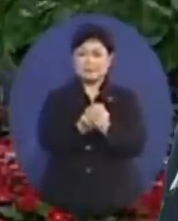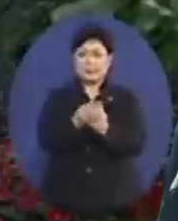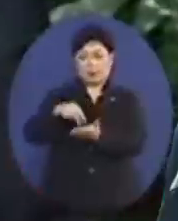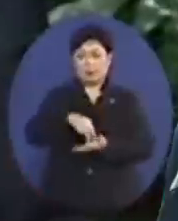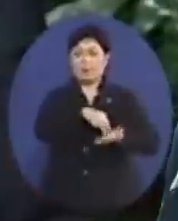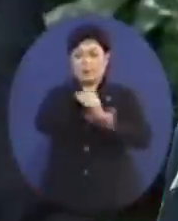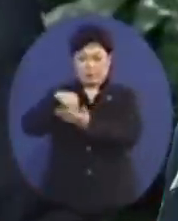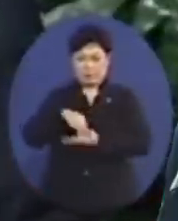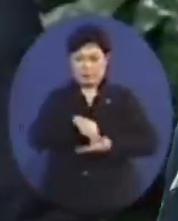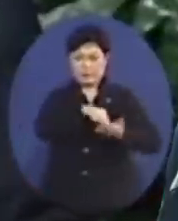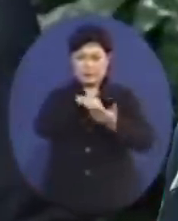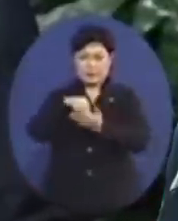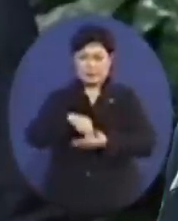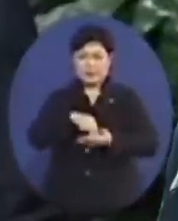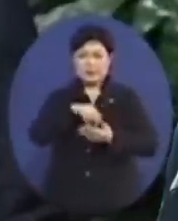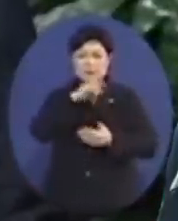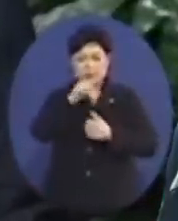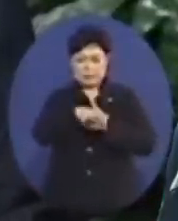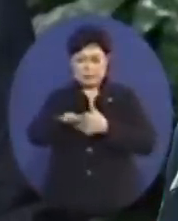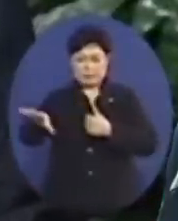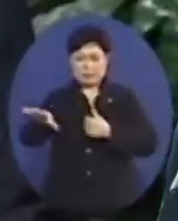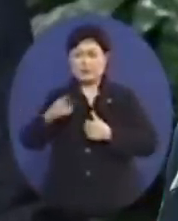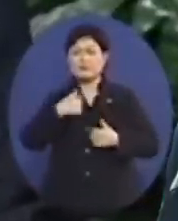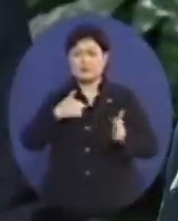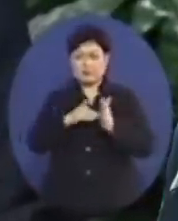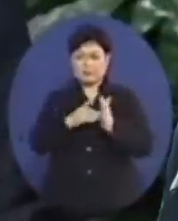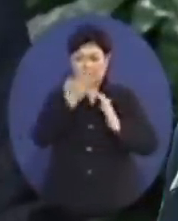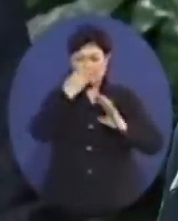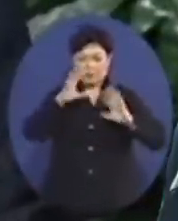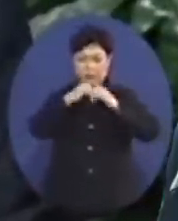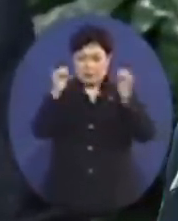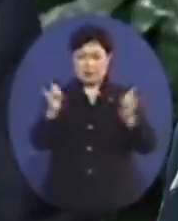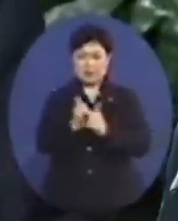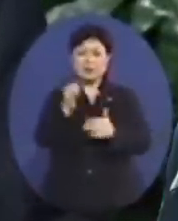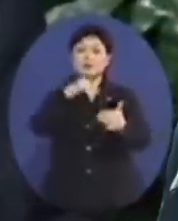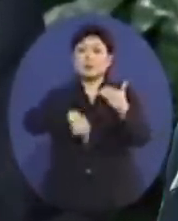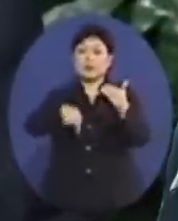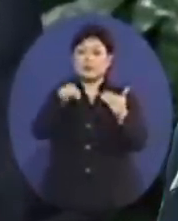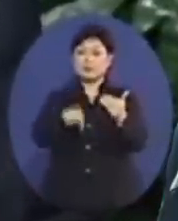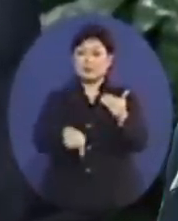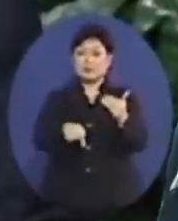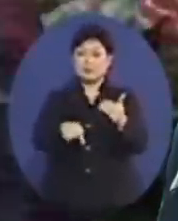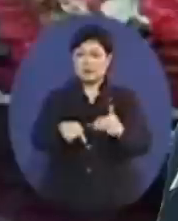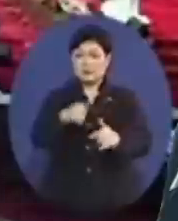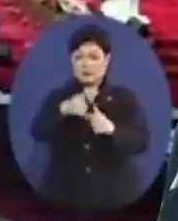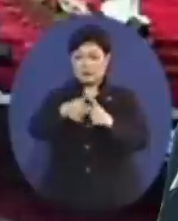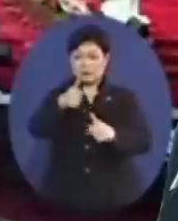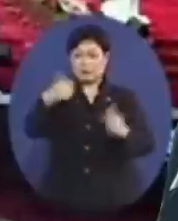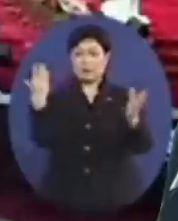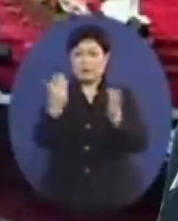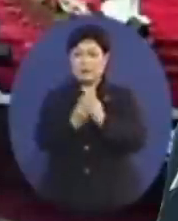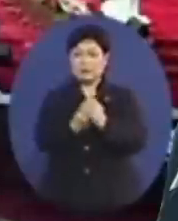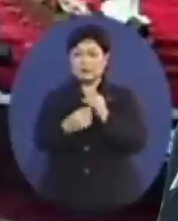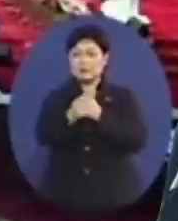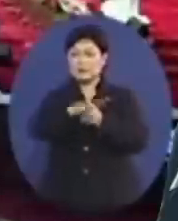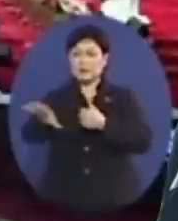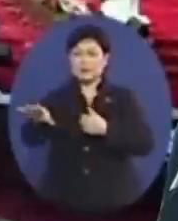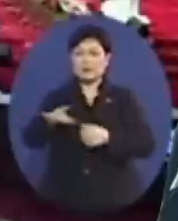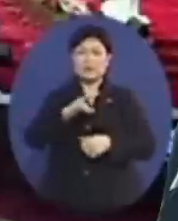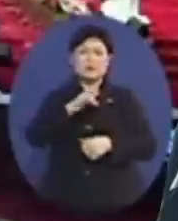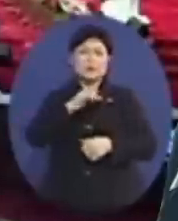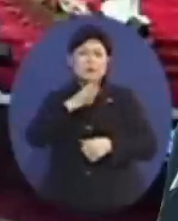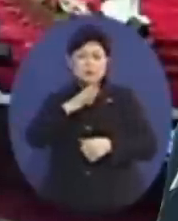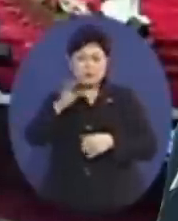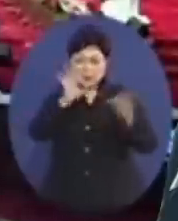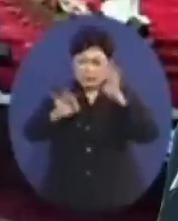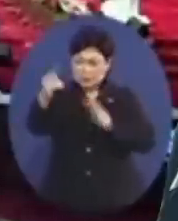외로웠습니다. 따돌림을 당했습니다. 유대인의 사회 속에서 그는 완전히 사람들에게 따돌림을 당하고 오직 그게 찾아오는